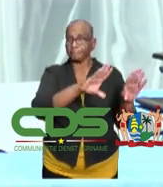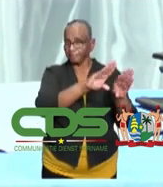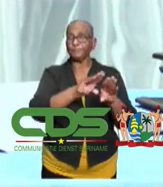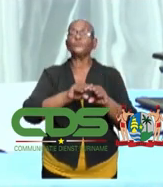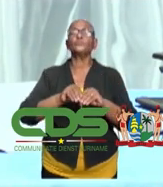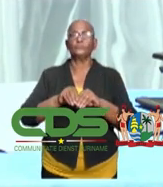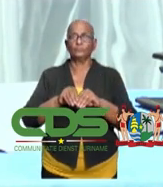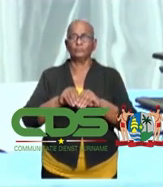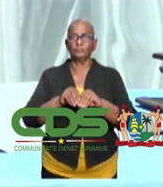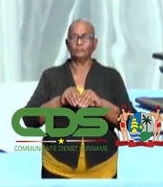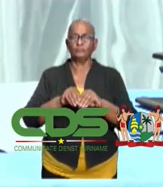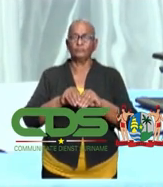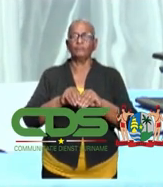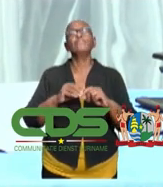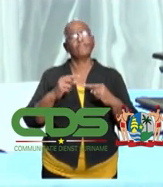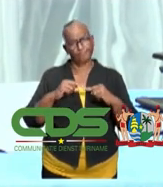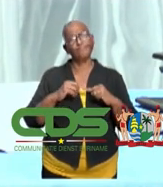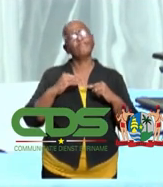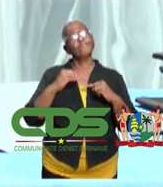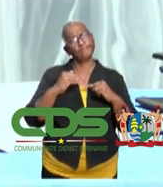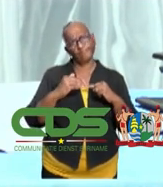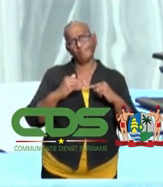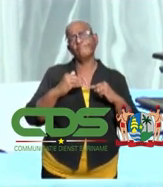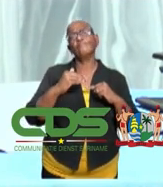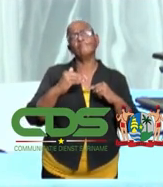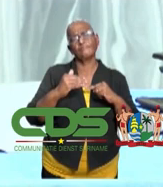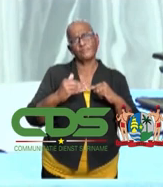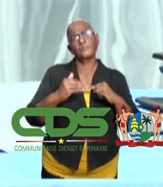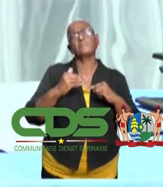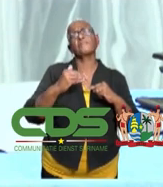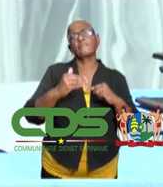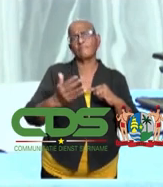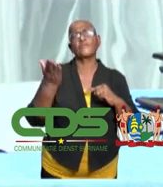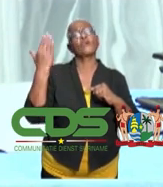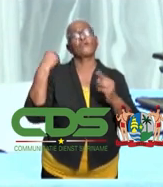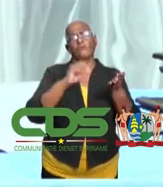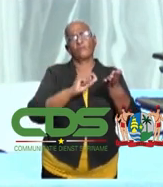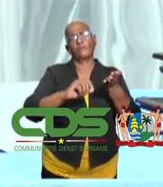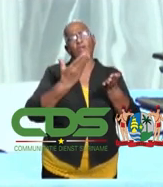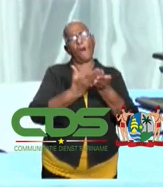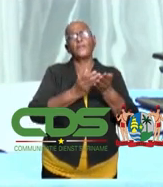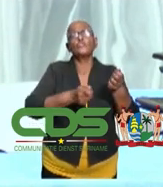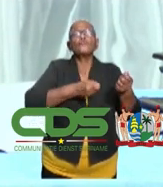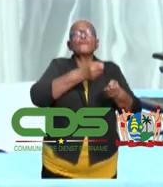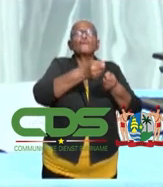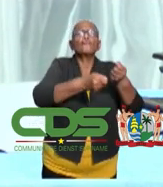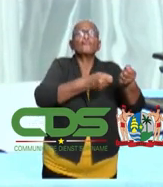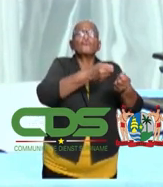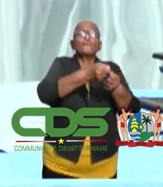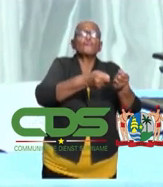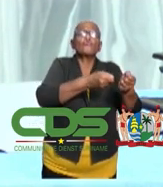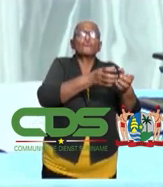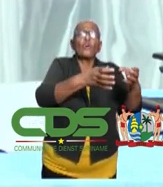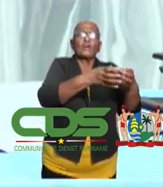maatregelen reeds lopende. We hebben eerder goedgekeurd, omdat er een probleem was in de zorgsector,